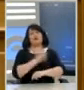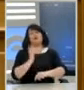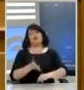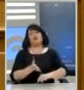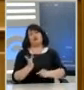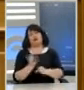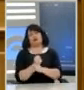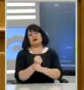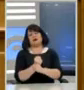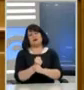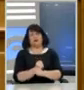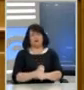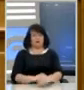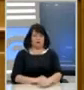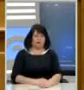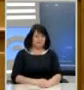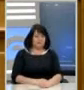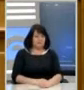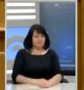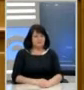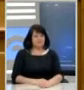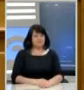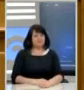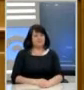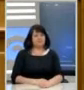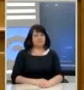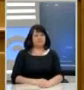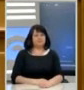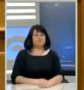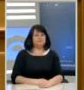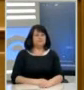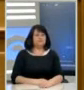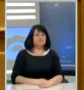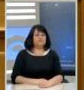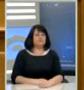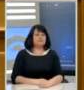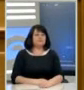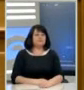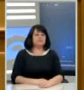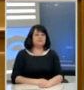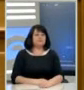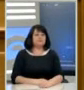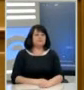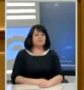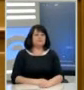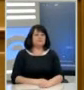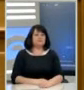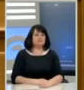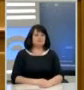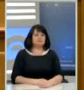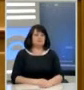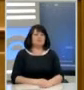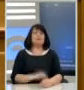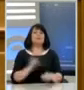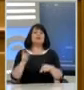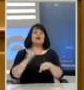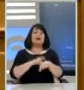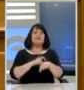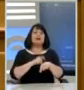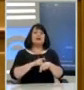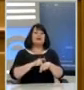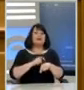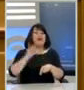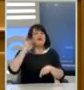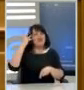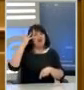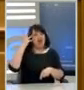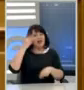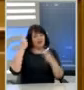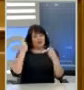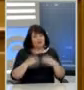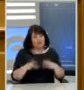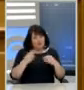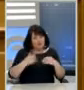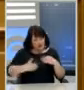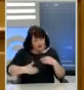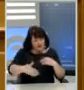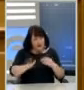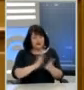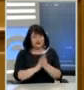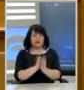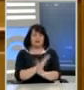μας. Όλοι οι εφιάλτες κάποια στιγμή τελειώνουν και η εποχή της ασχήμιας πλησιάζει στο τέλος